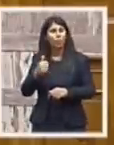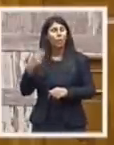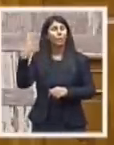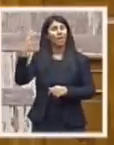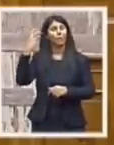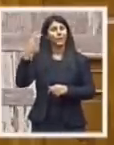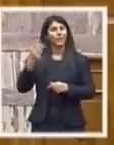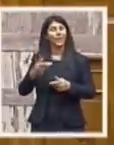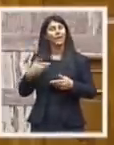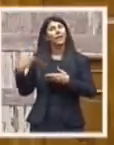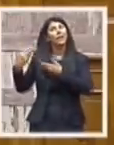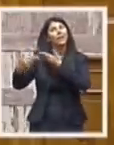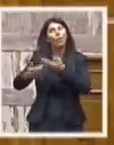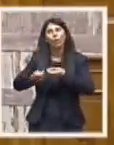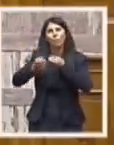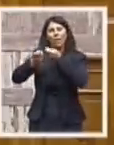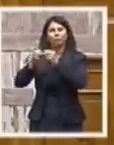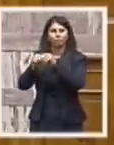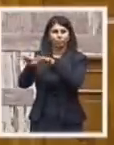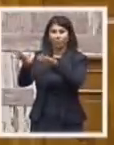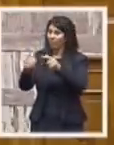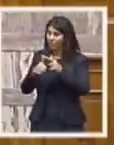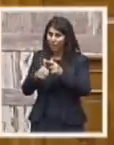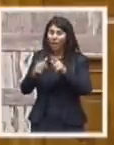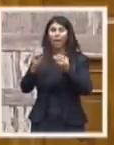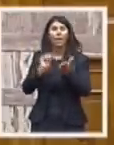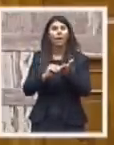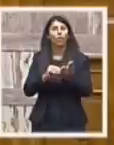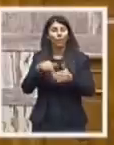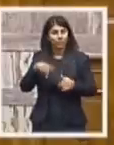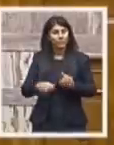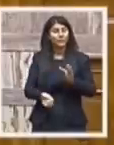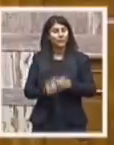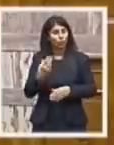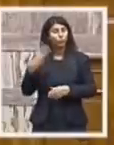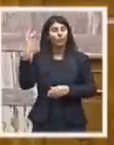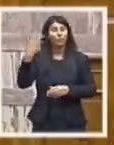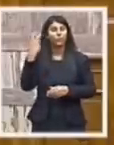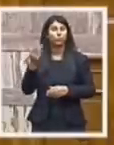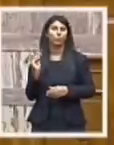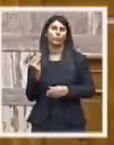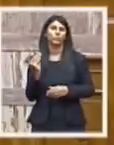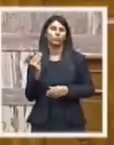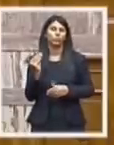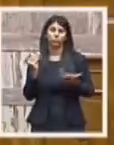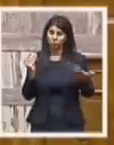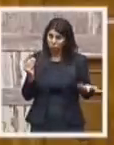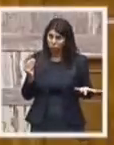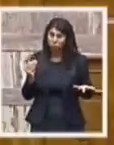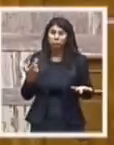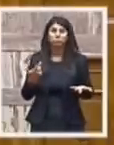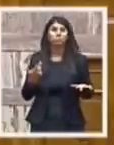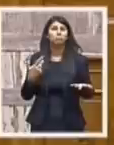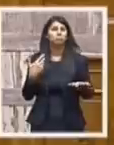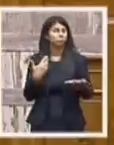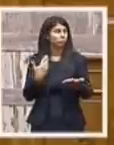που μπορεί να διοχετευθεί στην Ευρώπη, αλλά και ο σύγχρονος πνευματικός πολιτισμός, ο οποίος επιβεβαιώθηκε και επιβεβαιώνεται με